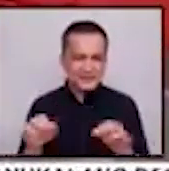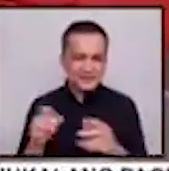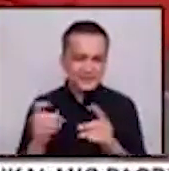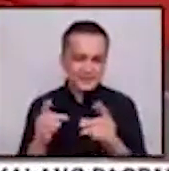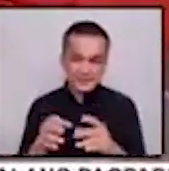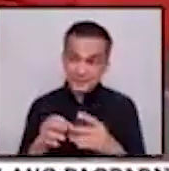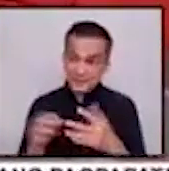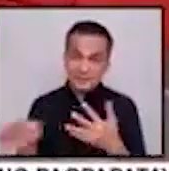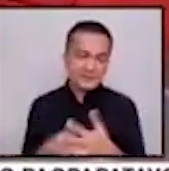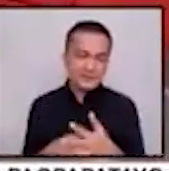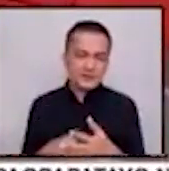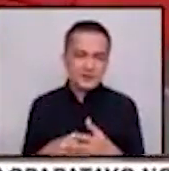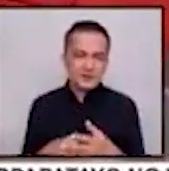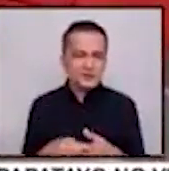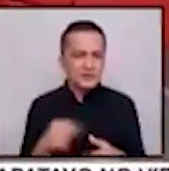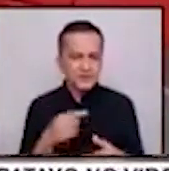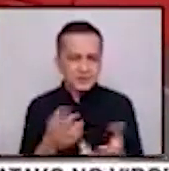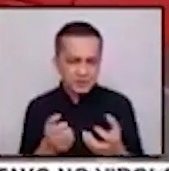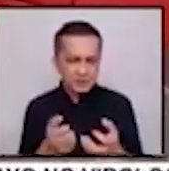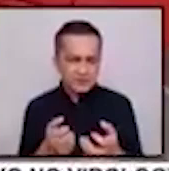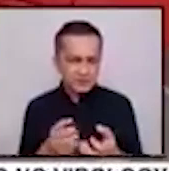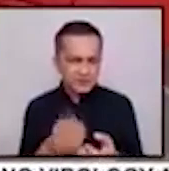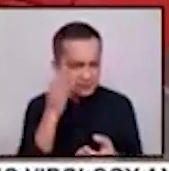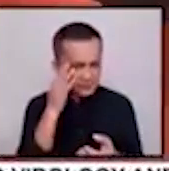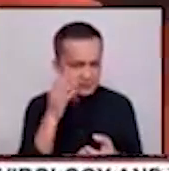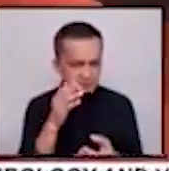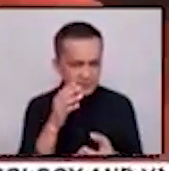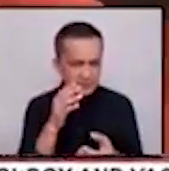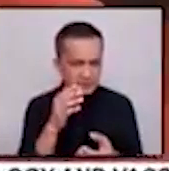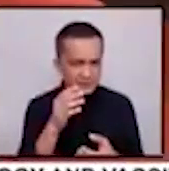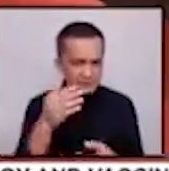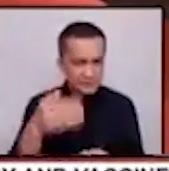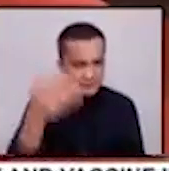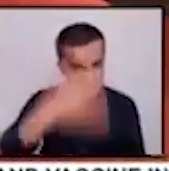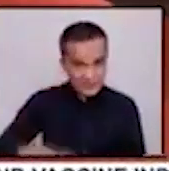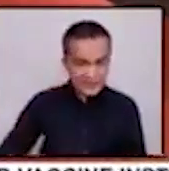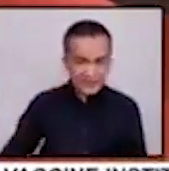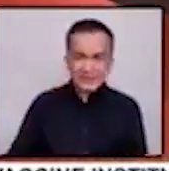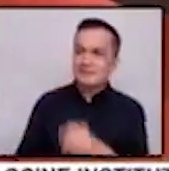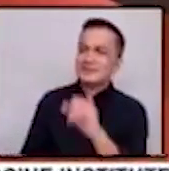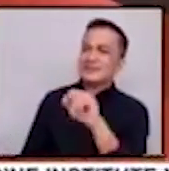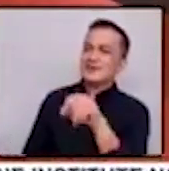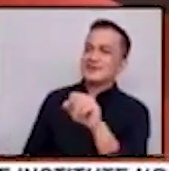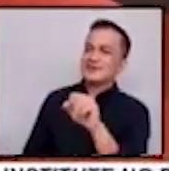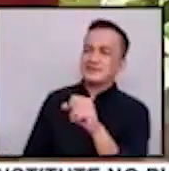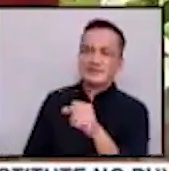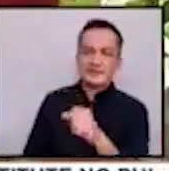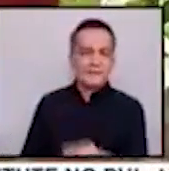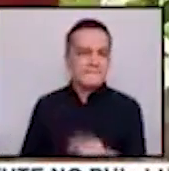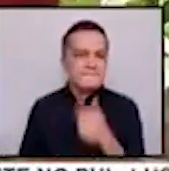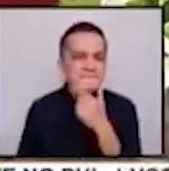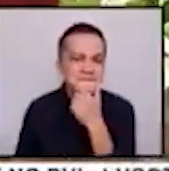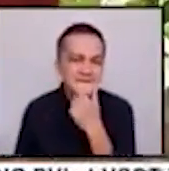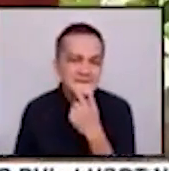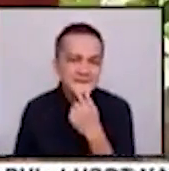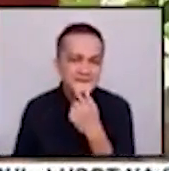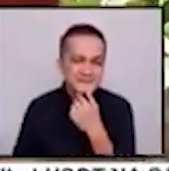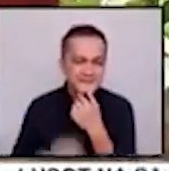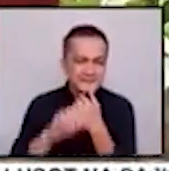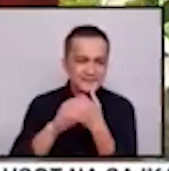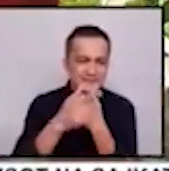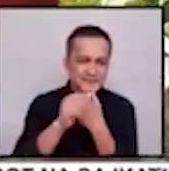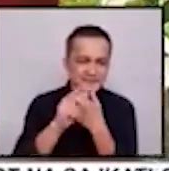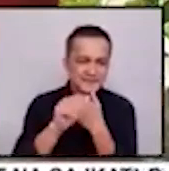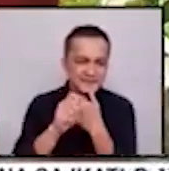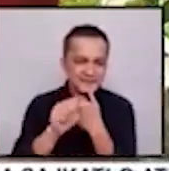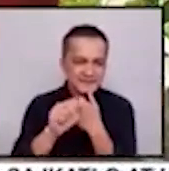to know, single ka ba? Ayun. Oo naman, single. Ayun. Looking forward si Miss Clayzel Pardelia na maging